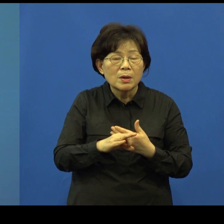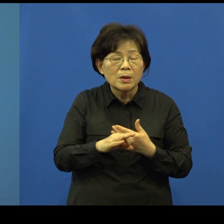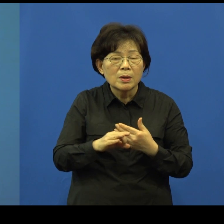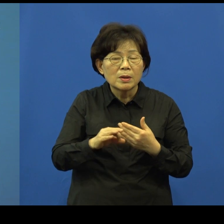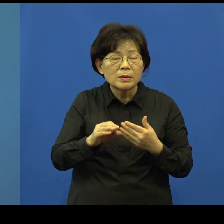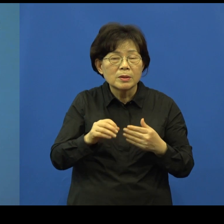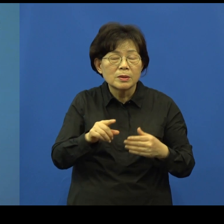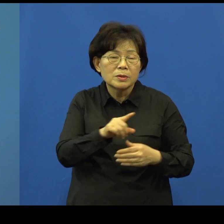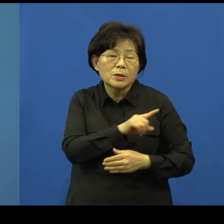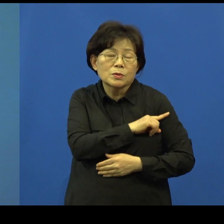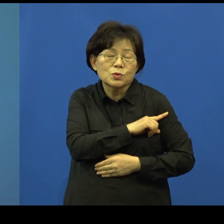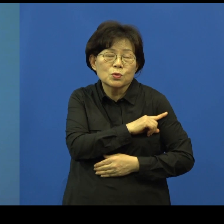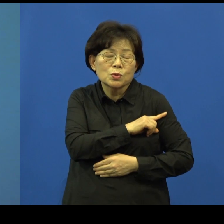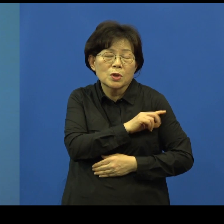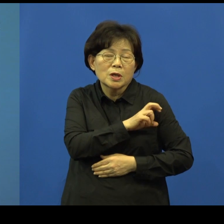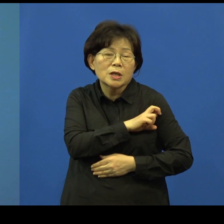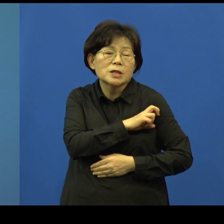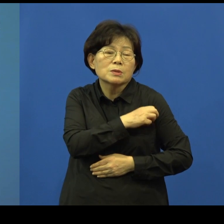29등이다.